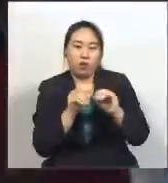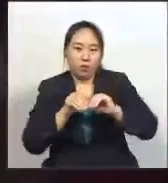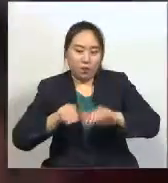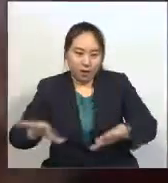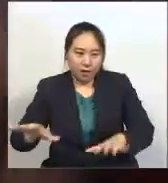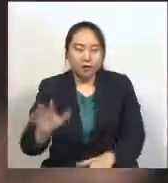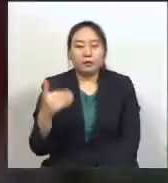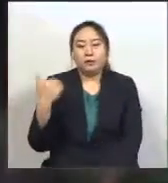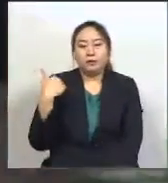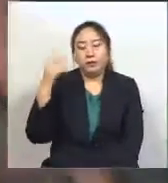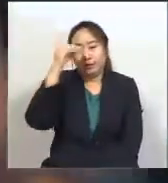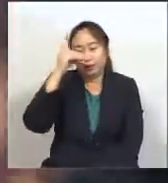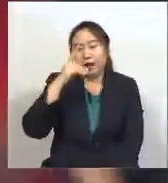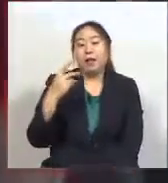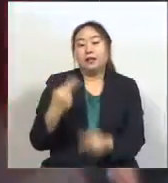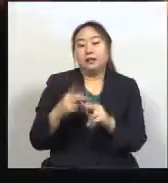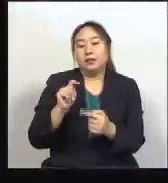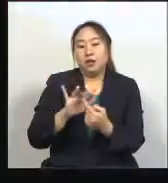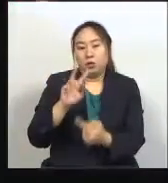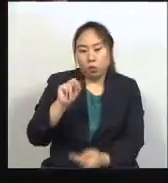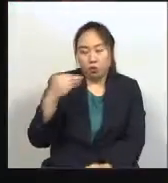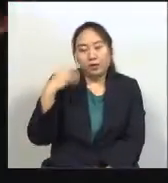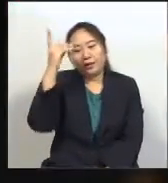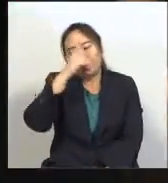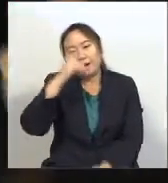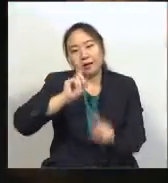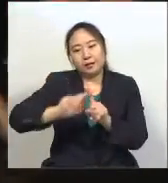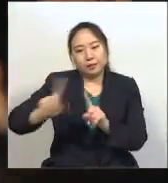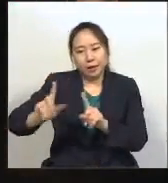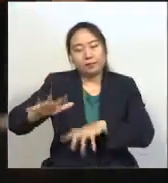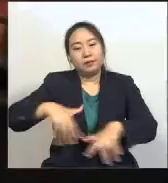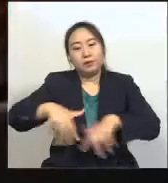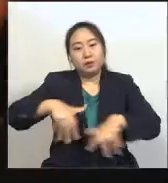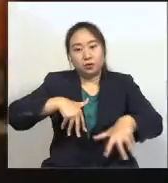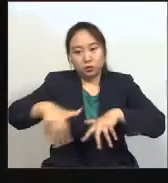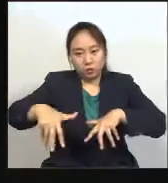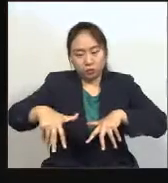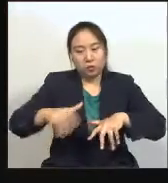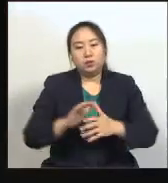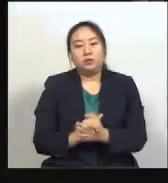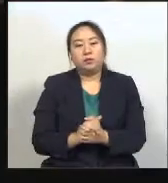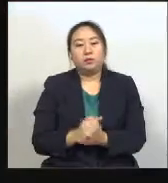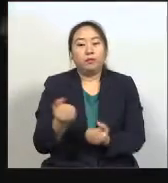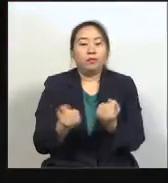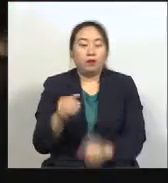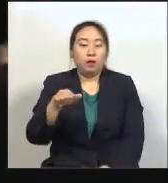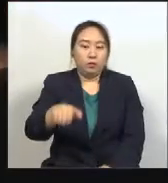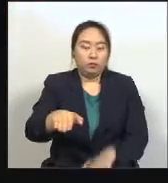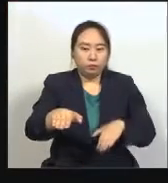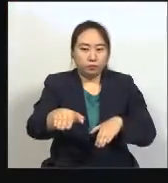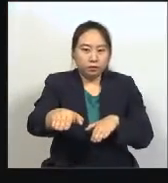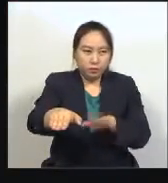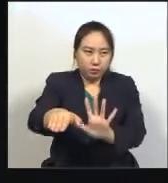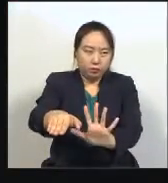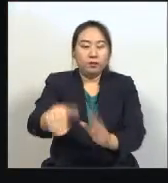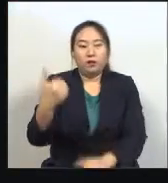ขบวนวิ่งซึ่งนำโดยพี่ตูนแล้วก็มีบรรดานักแสดงและทีมงานประชาชนตามรถทีมกายภา